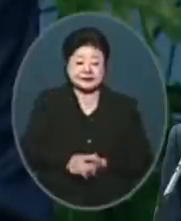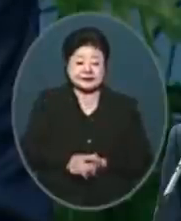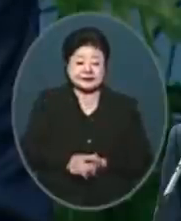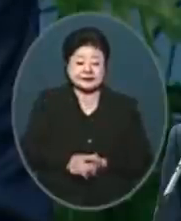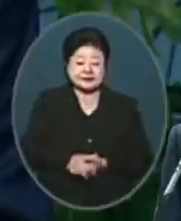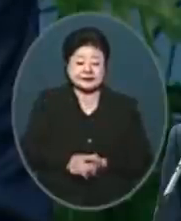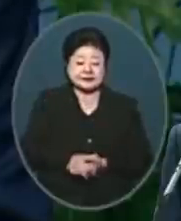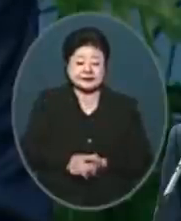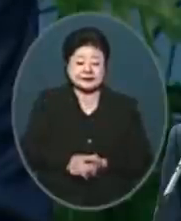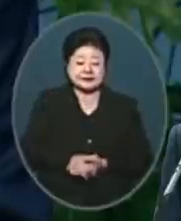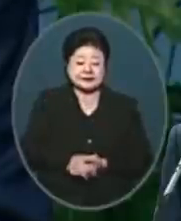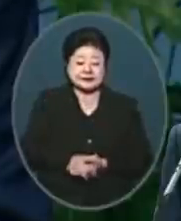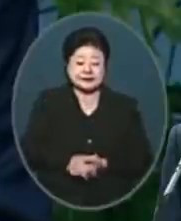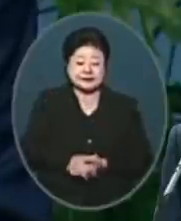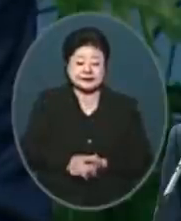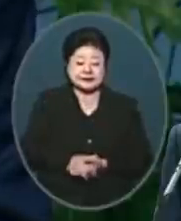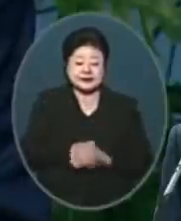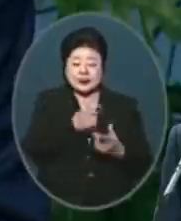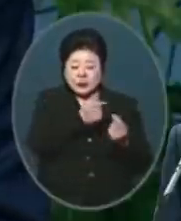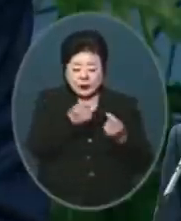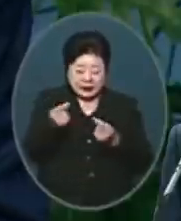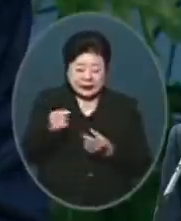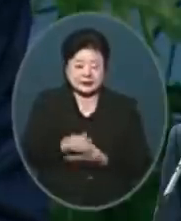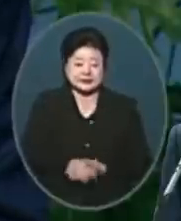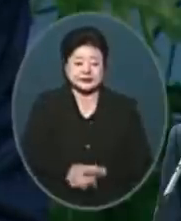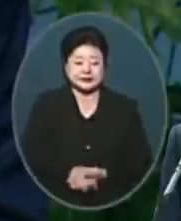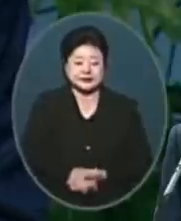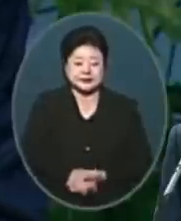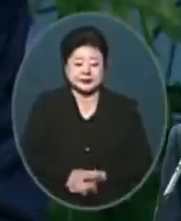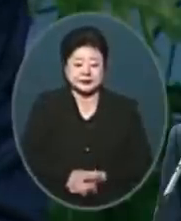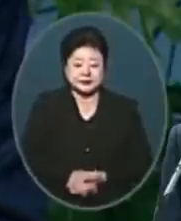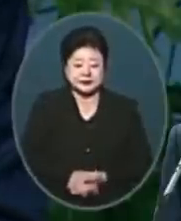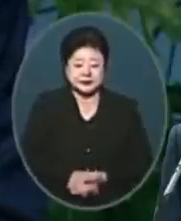내용이 같은 것입니다.